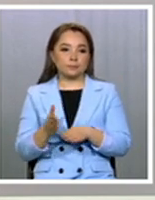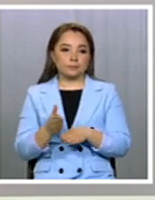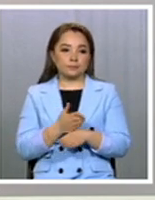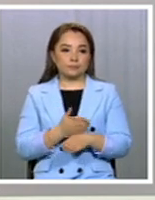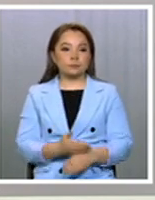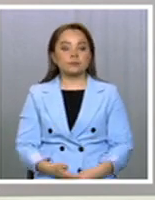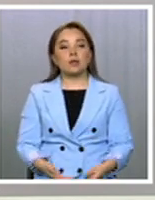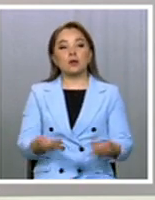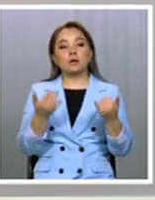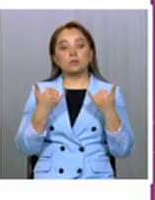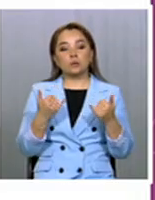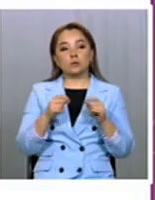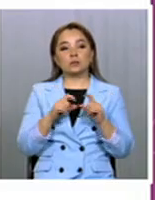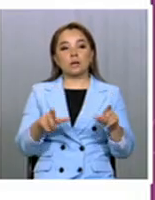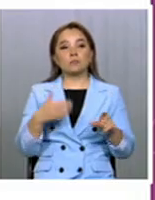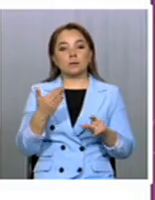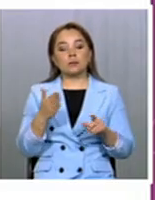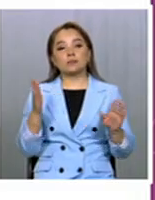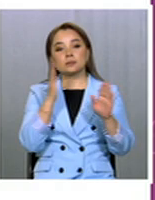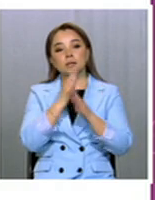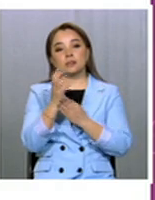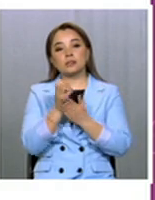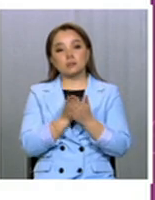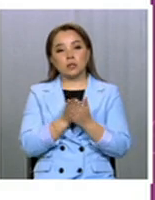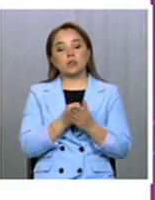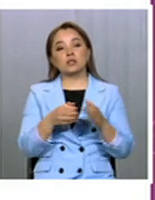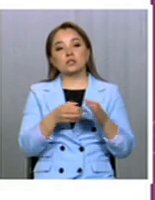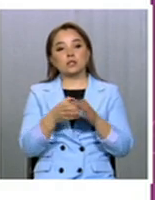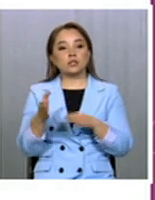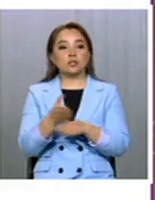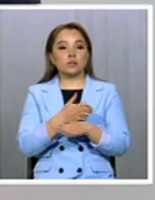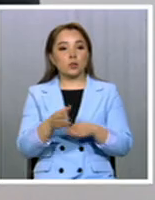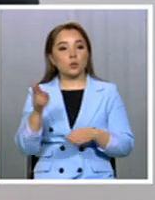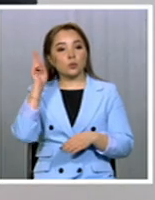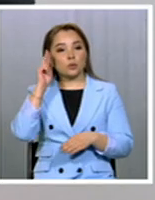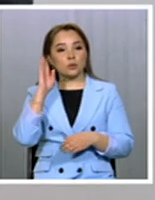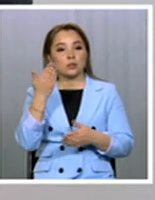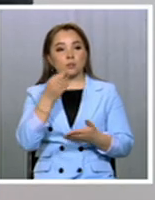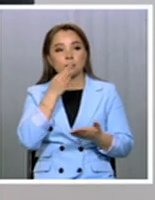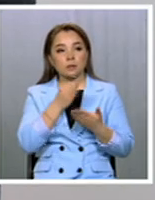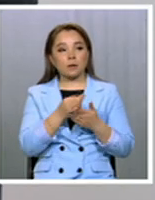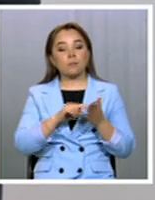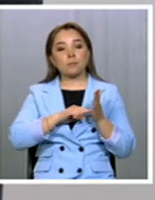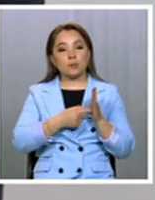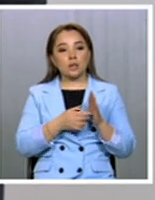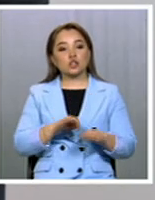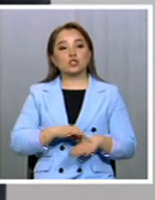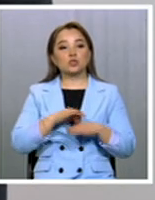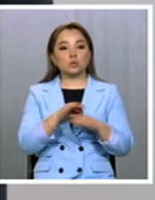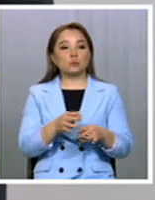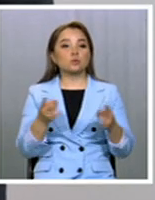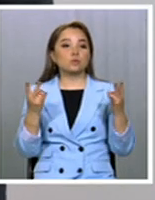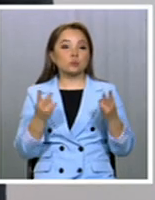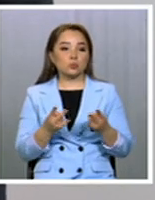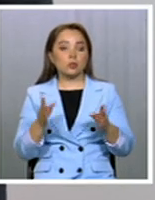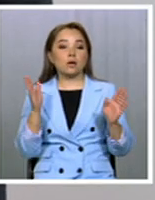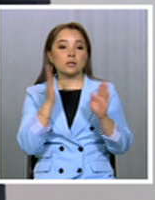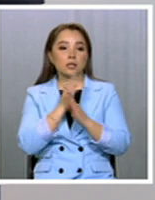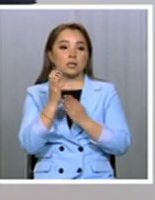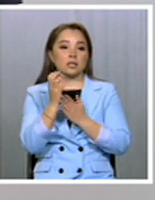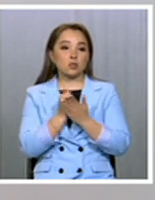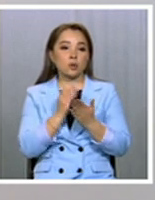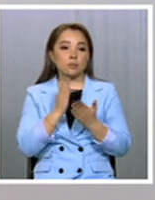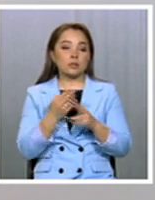Бүгінгі сабақта табиғи ресурстарды жіктеуді үйренеміз. Мақсатқа жету үшін табиғат